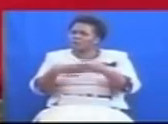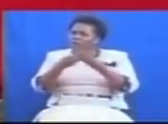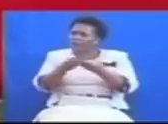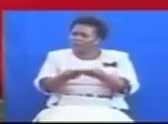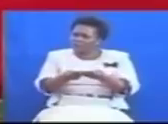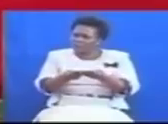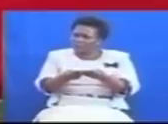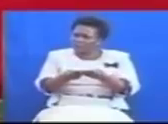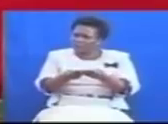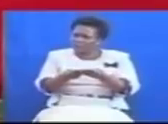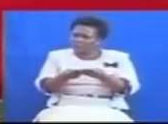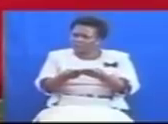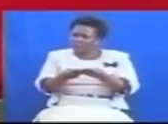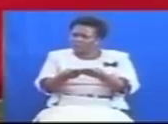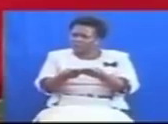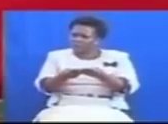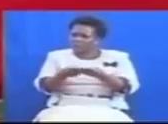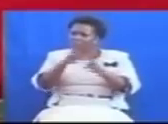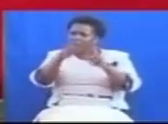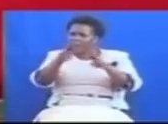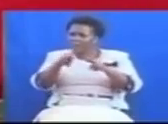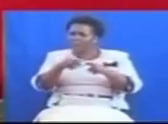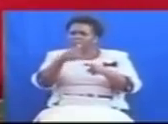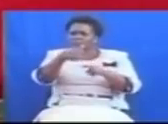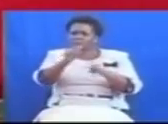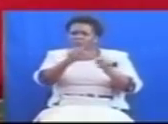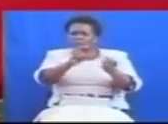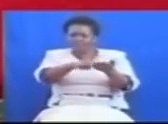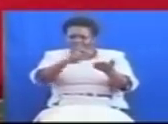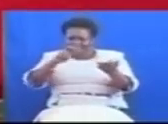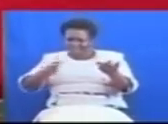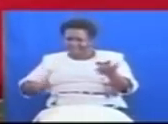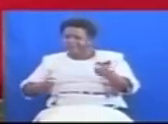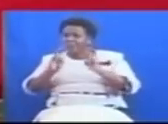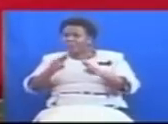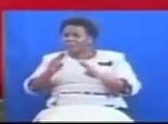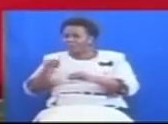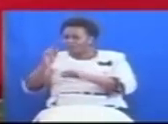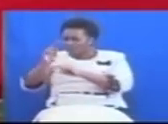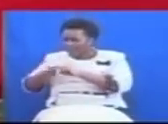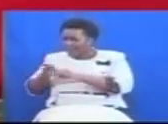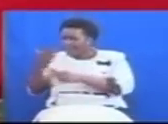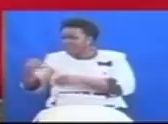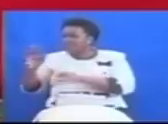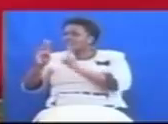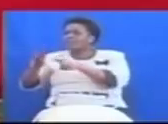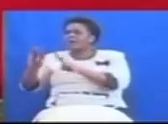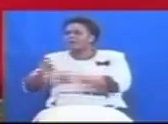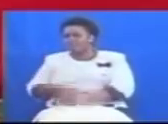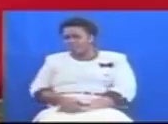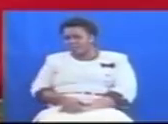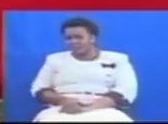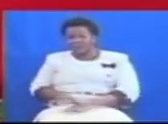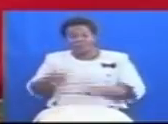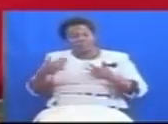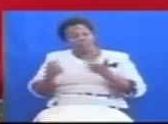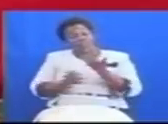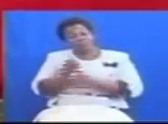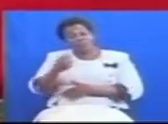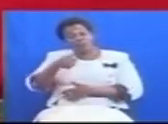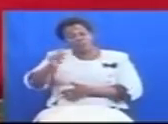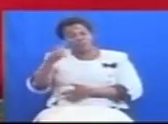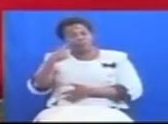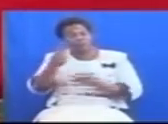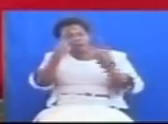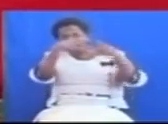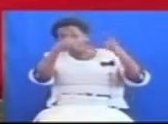kuseto nje ya koti. Kwa hiyo sisi kama wizara hatuwezi kuingilia makubaliano yao. Kwa kama bado wanaona hajaendeleza, basi warudi